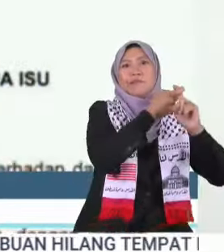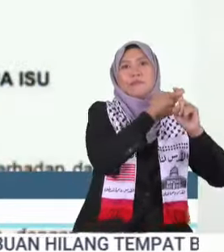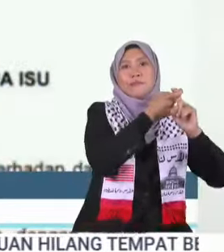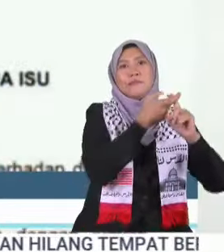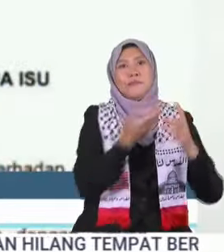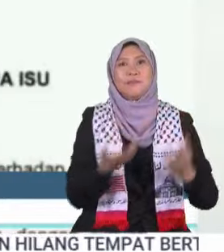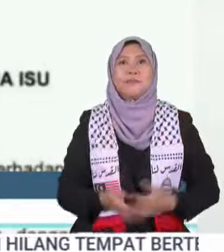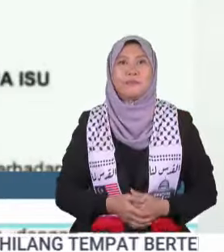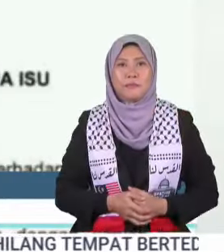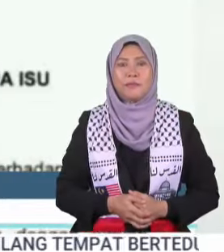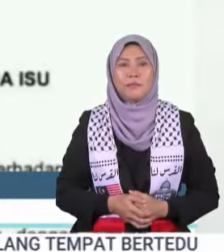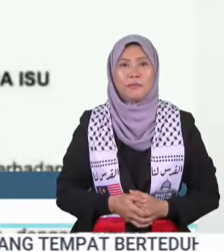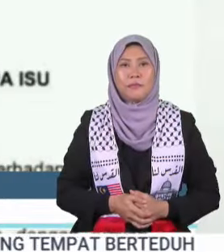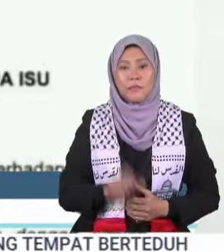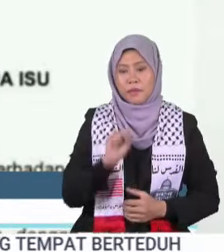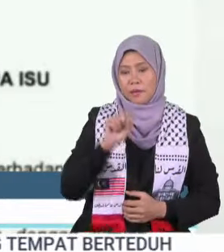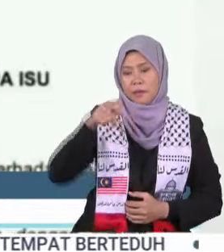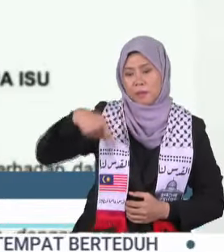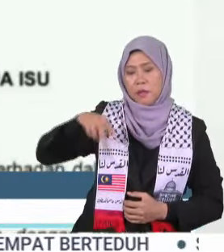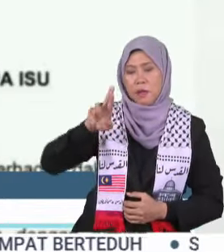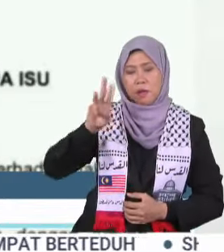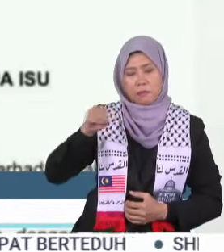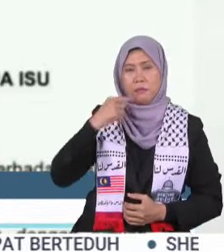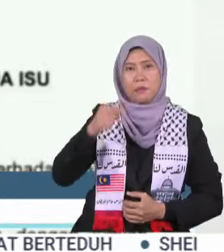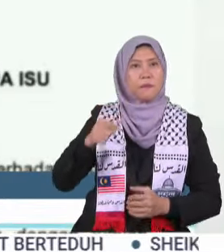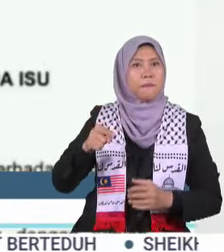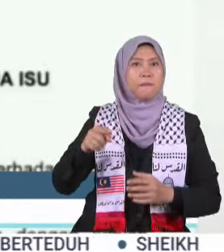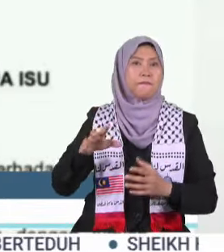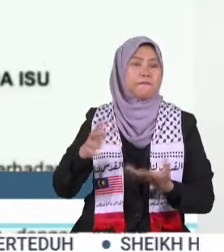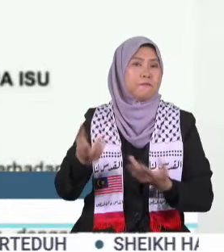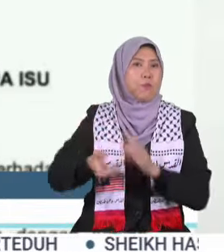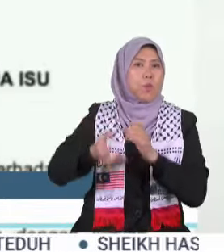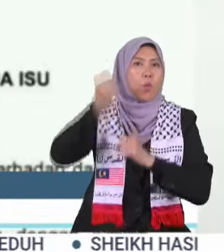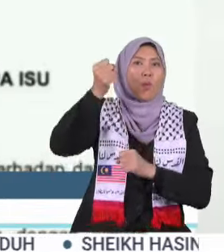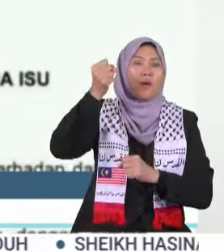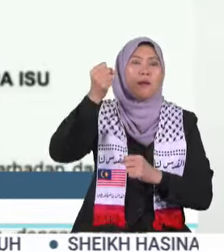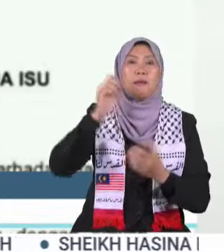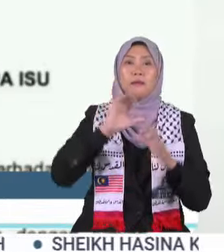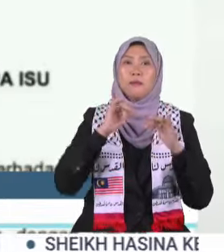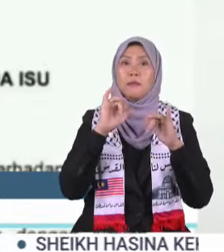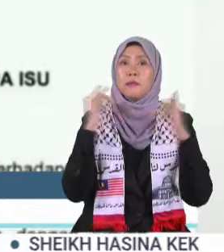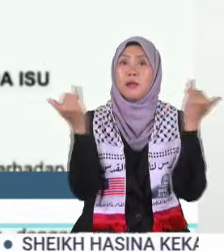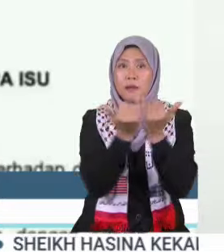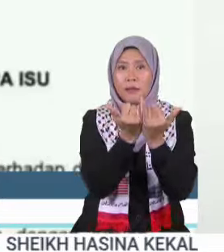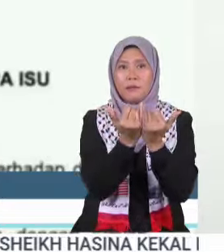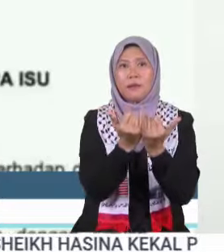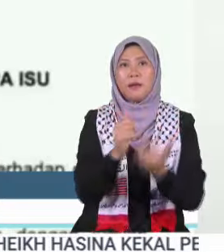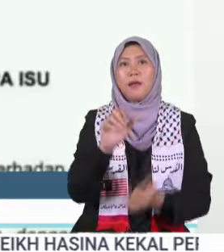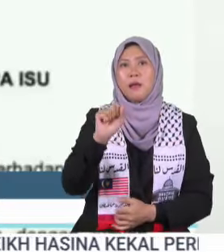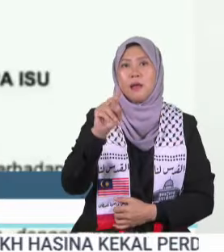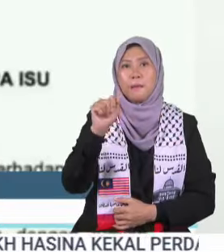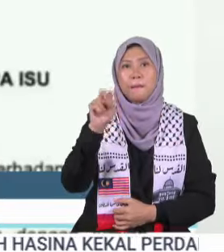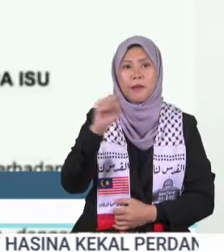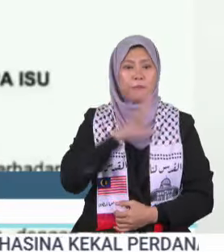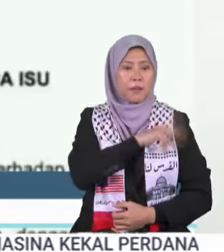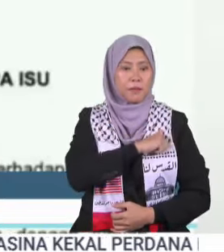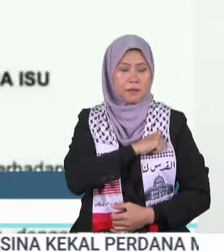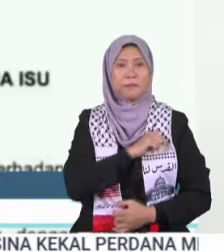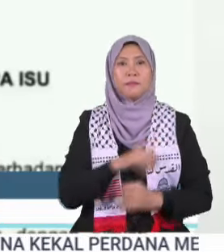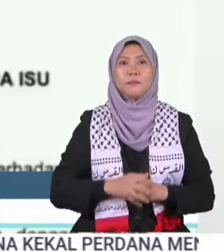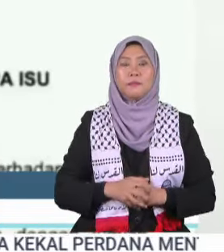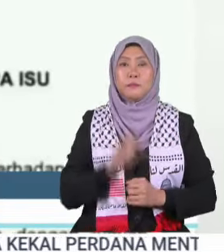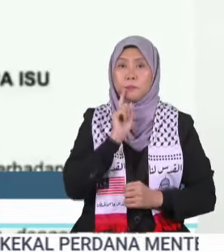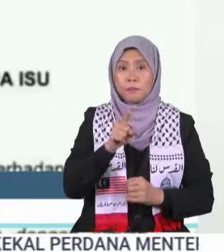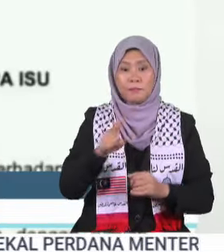sitang bulan lalu sprm mengesahkan membekukan sebanyak 41 akaun bank Syarikat pertubuhan aman Palestin pembukuan itu